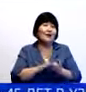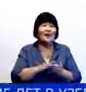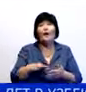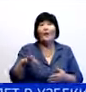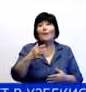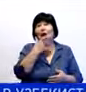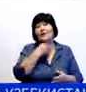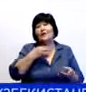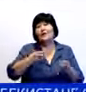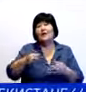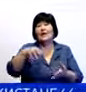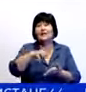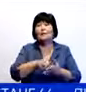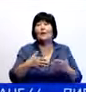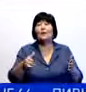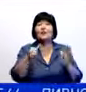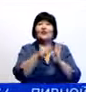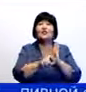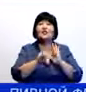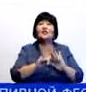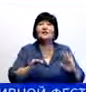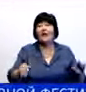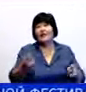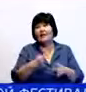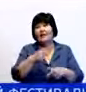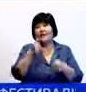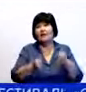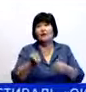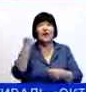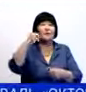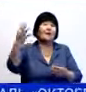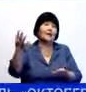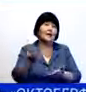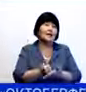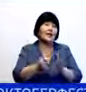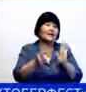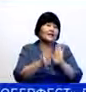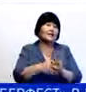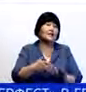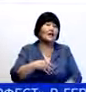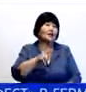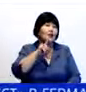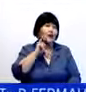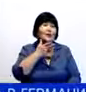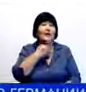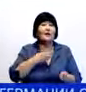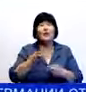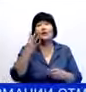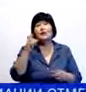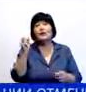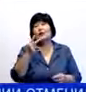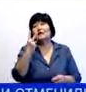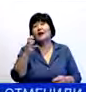фигурным катанием занимаются более 60 детей. На этом турнире победу одержали 7 наших юных фигуристов. 4 золота,